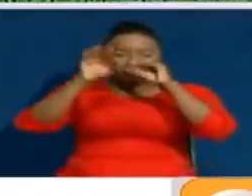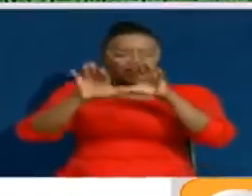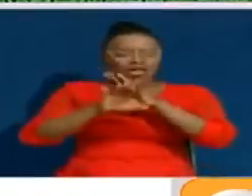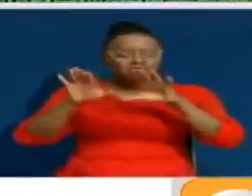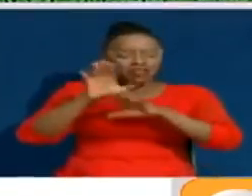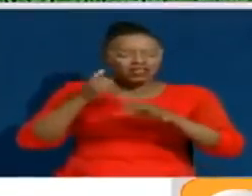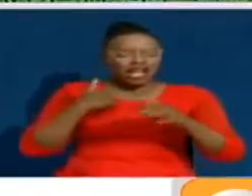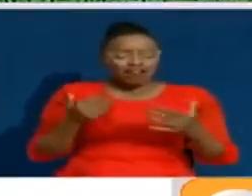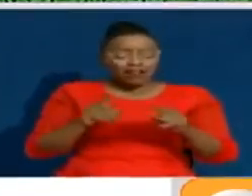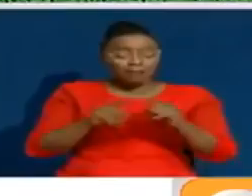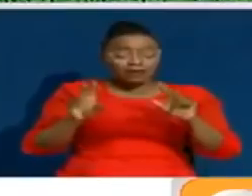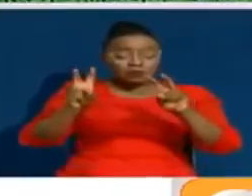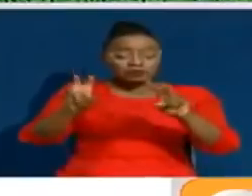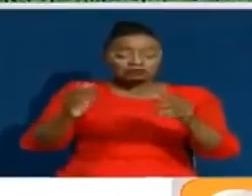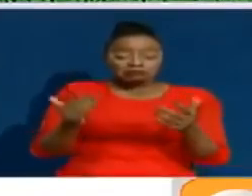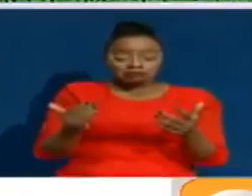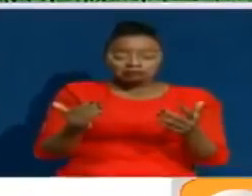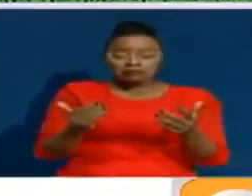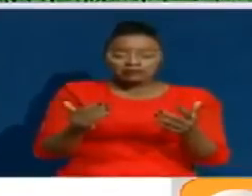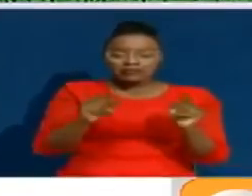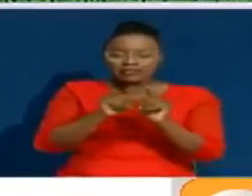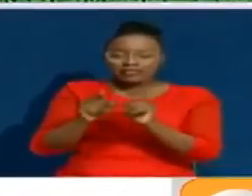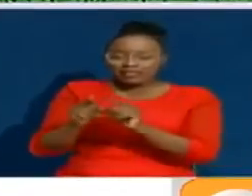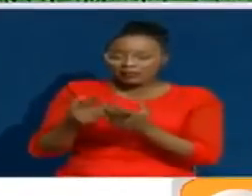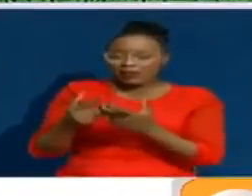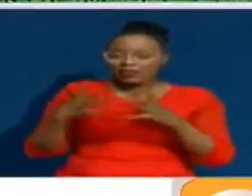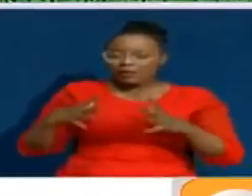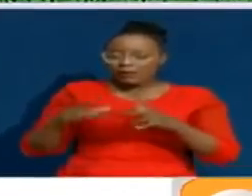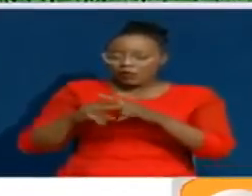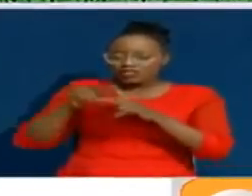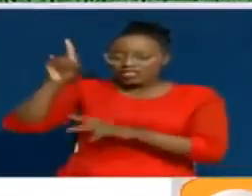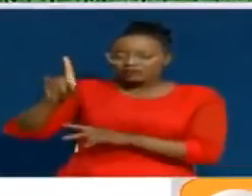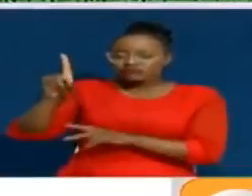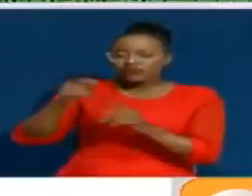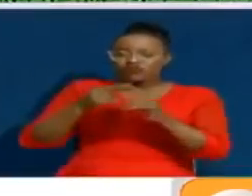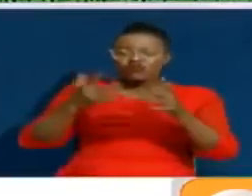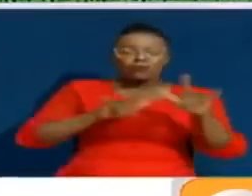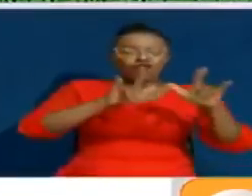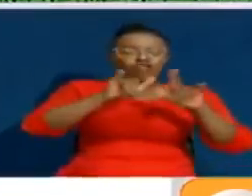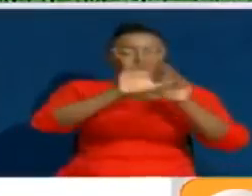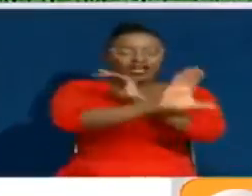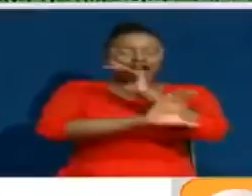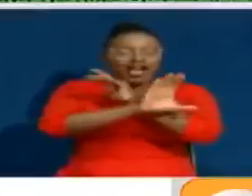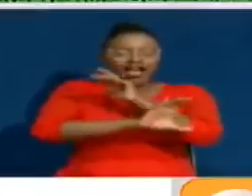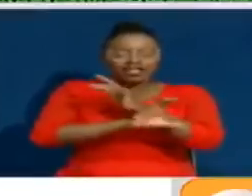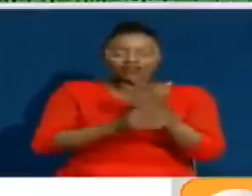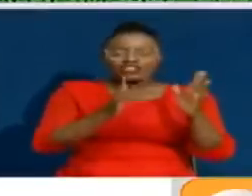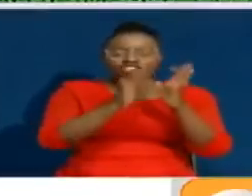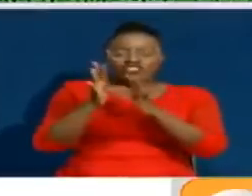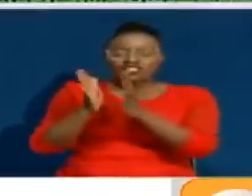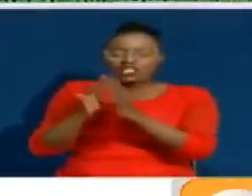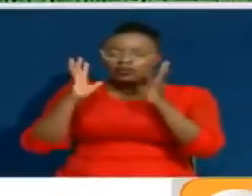kila kitu. Lakini tazama, hata mitume walioanzisha dini walitokea nchi za nje. Isa na